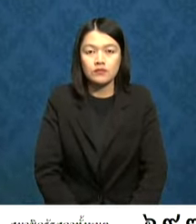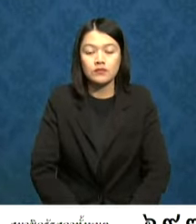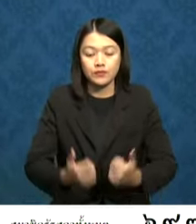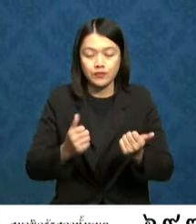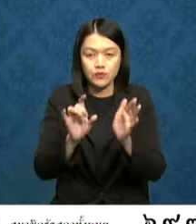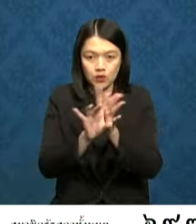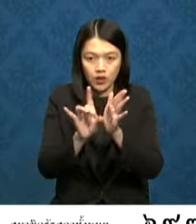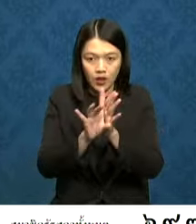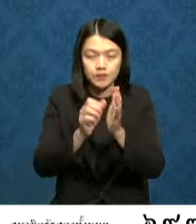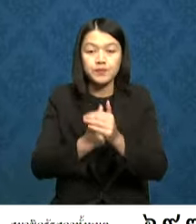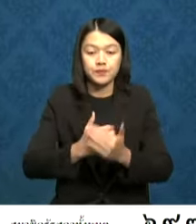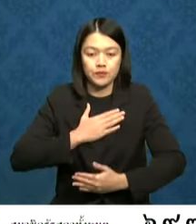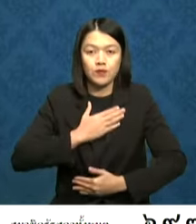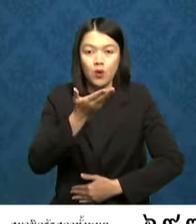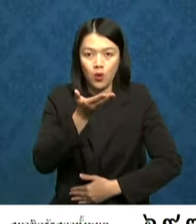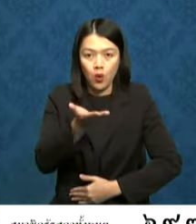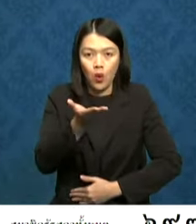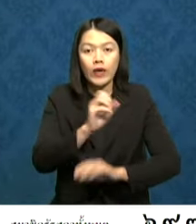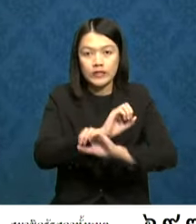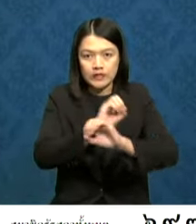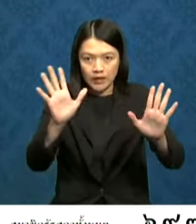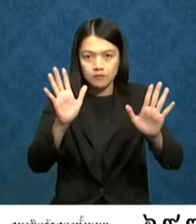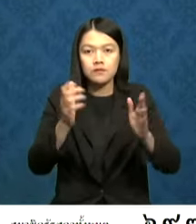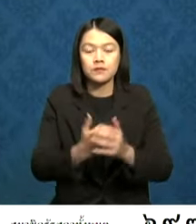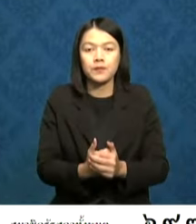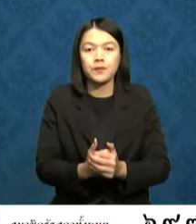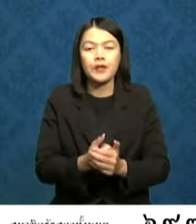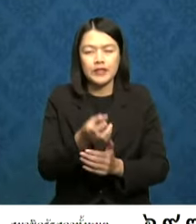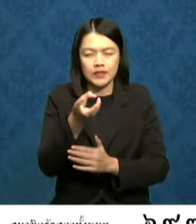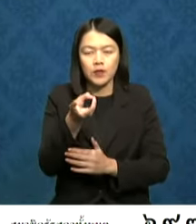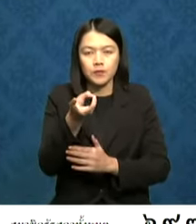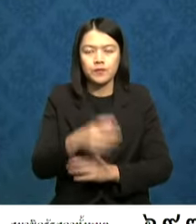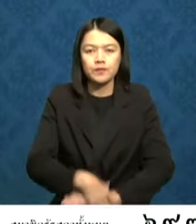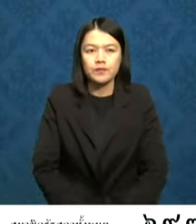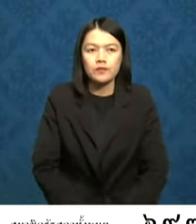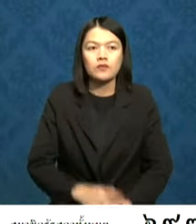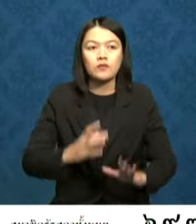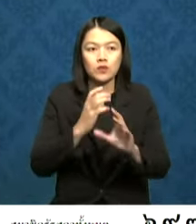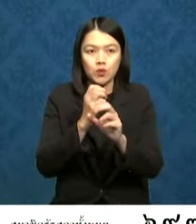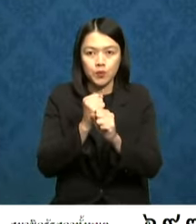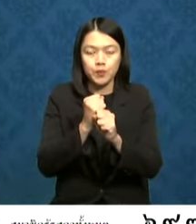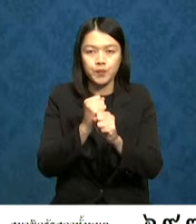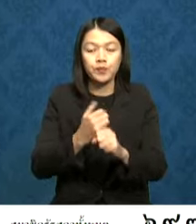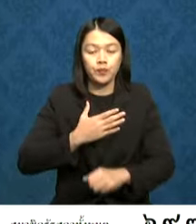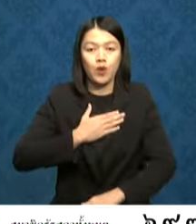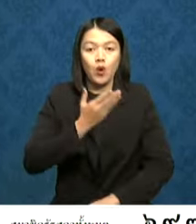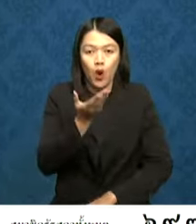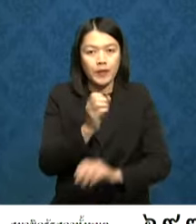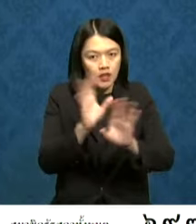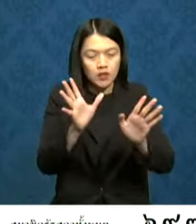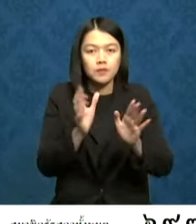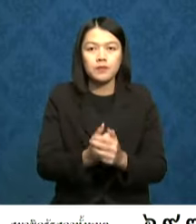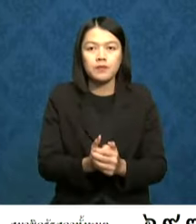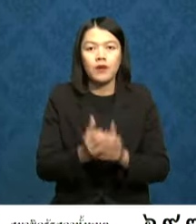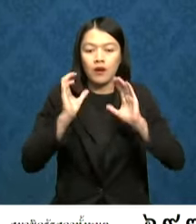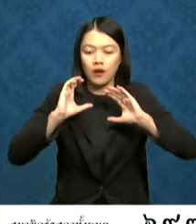ายนี้นะคะดิฉันอยากจะขอความชัดเจนค่ะอีกนิดเดียวนะคะสรุปแล้วดิฉันอยากจะขอความชัดเจน